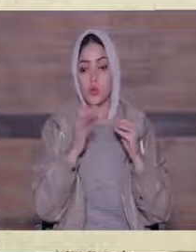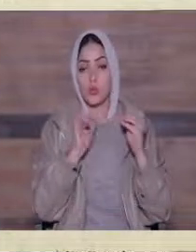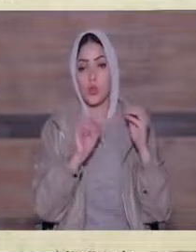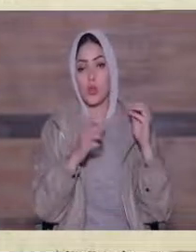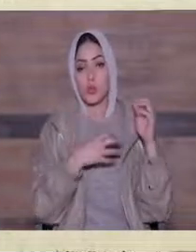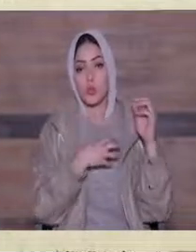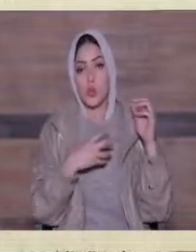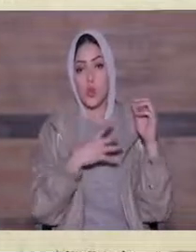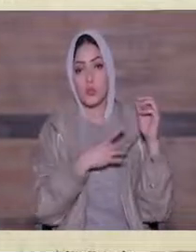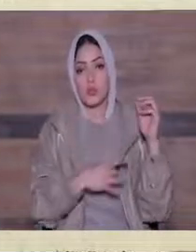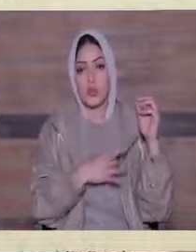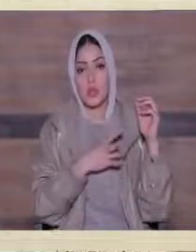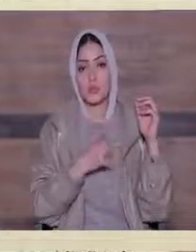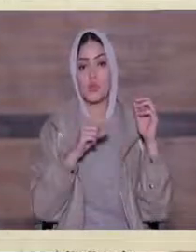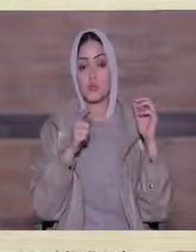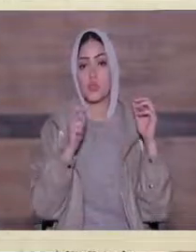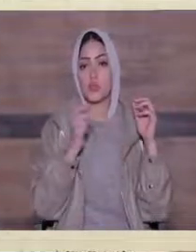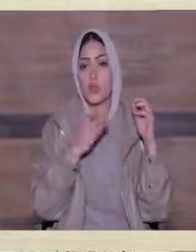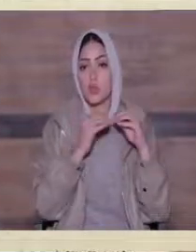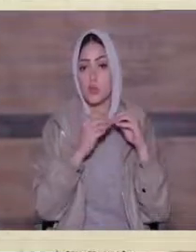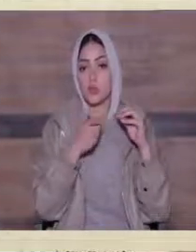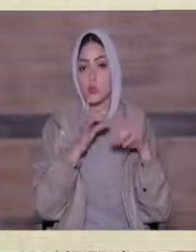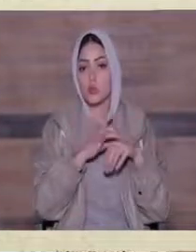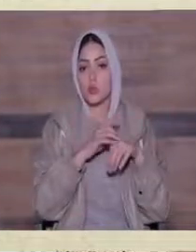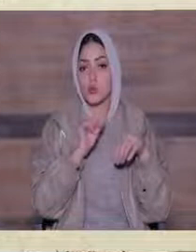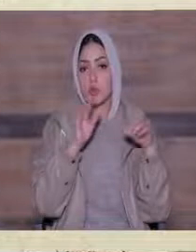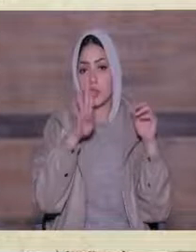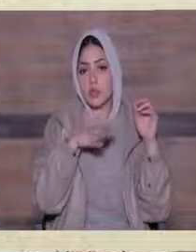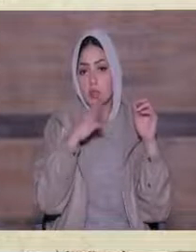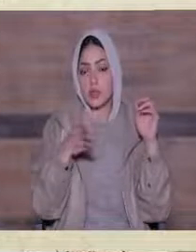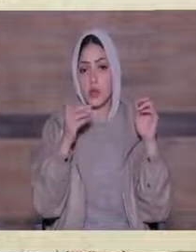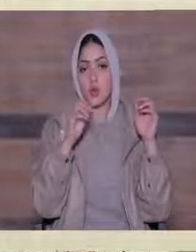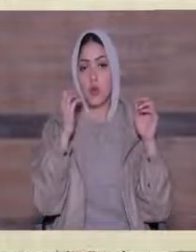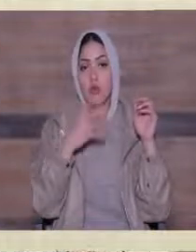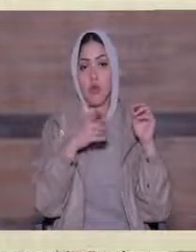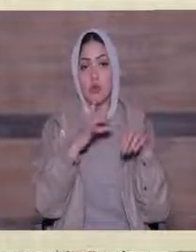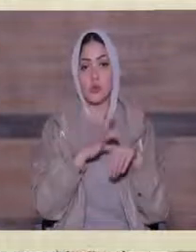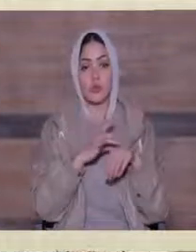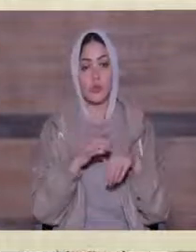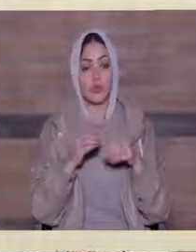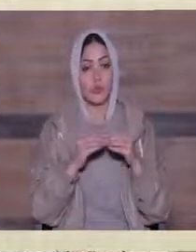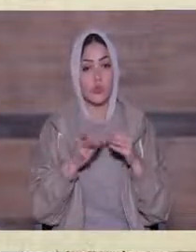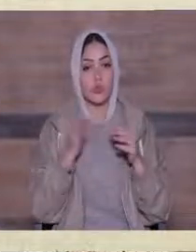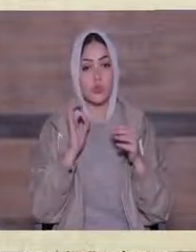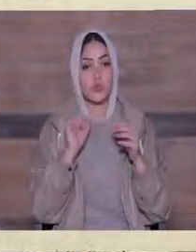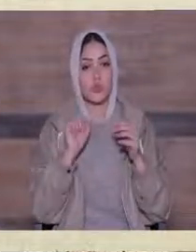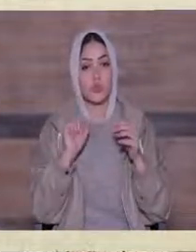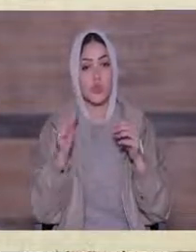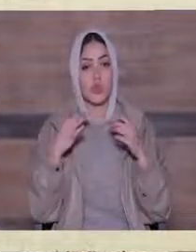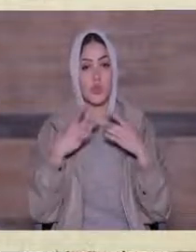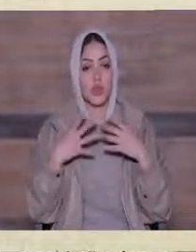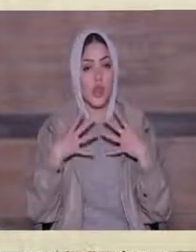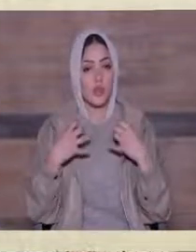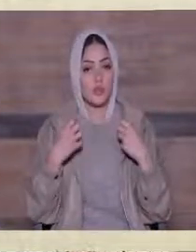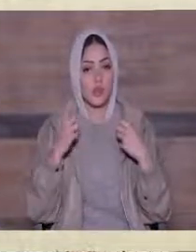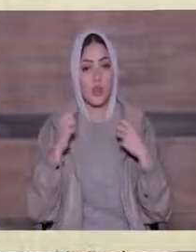الثدي، ودكتور متخصص في تحاليل الأنسجة، ودكتور متخصص في الأشعة التشخيصية الخاصة بالثدي، ودكتور